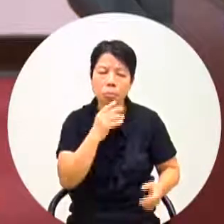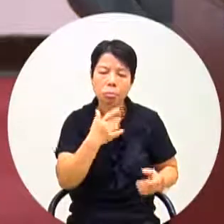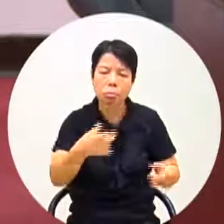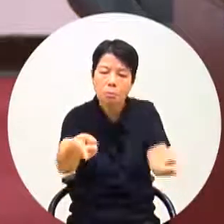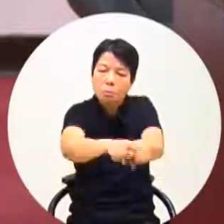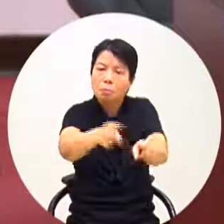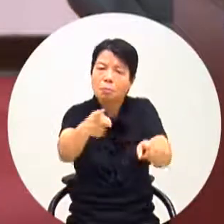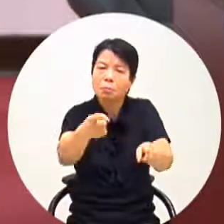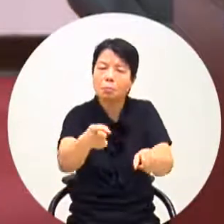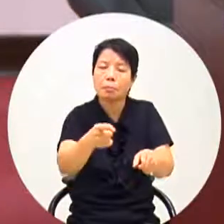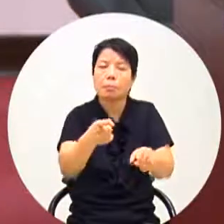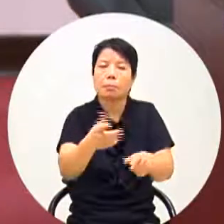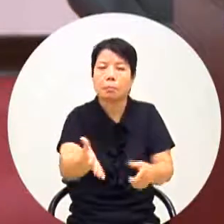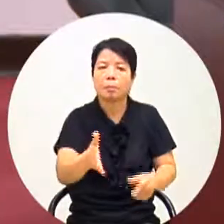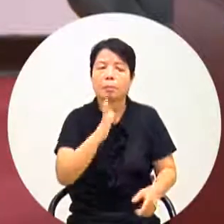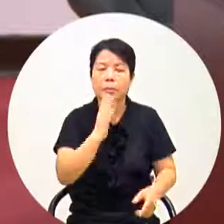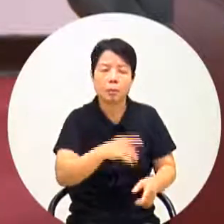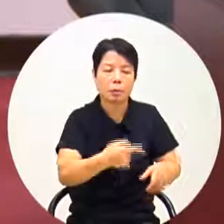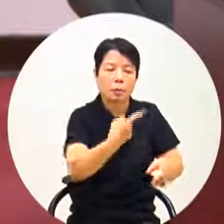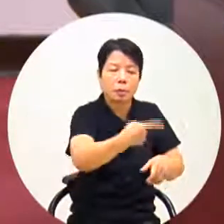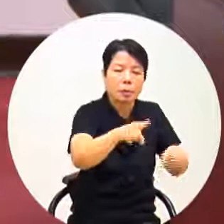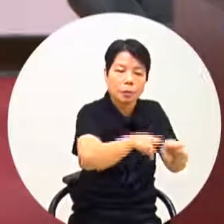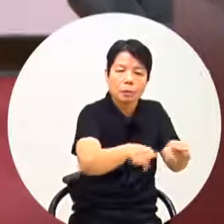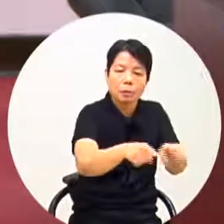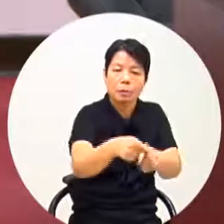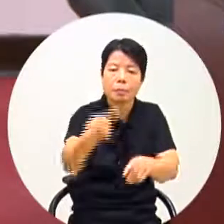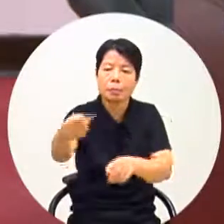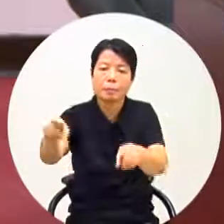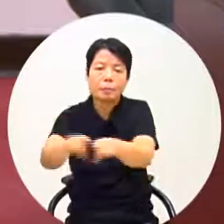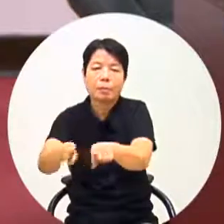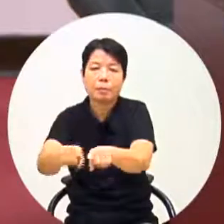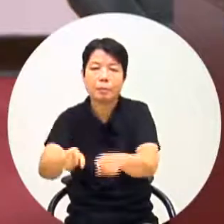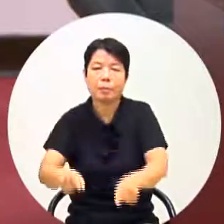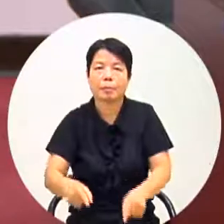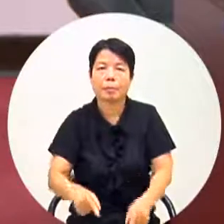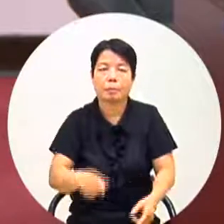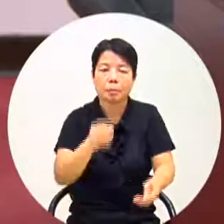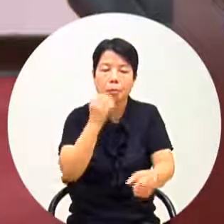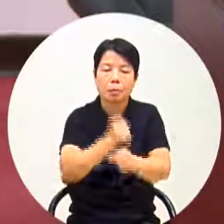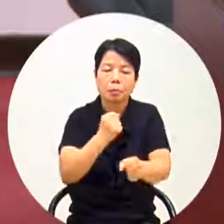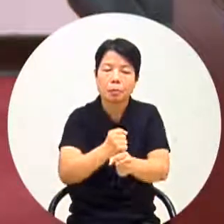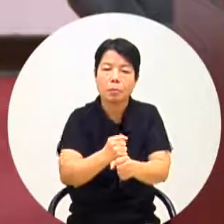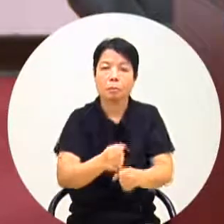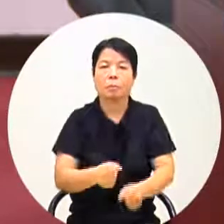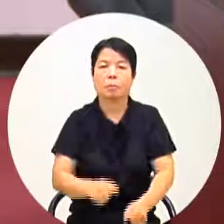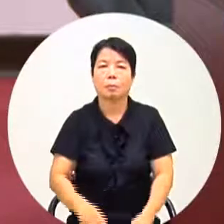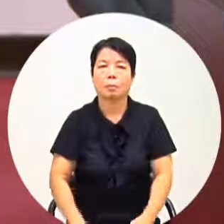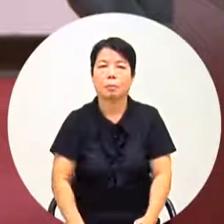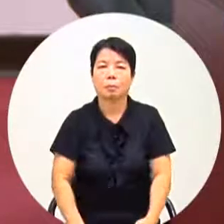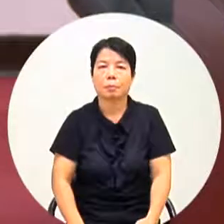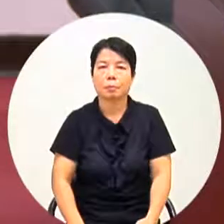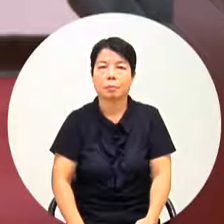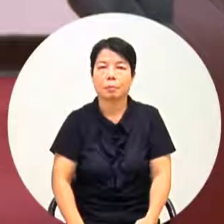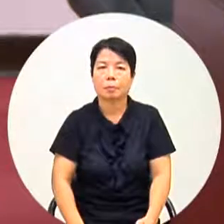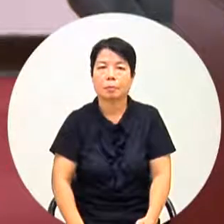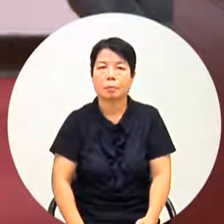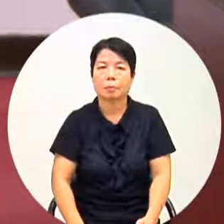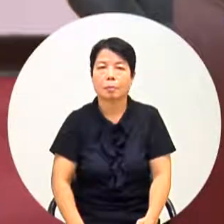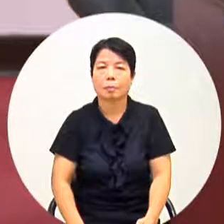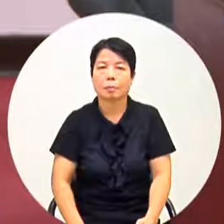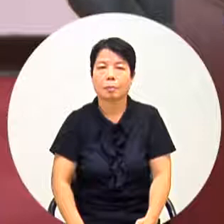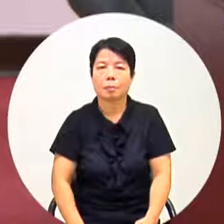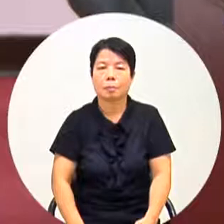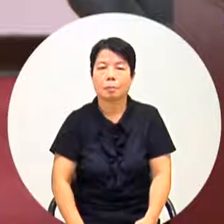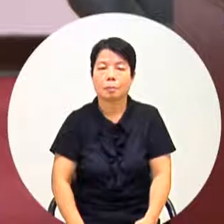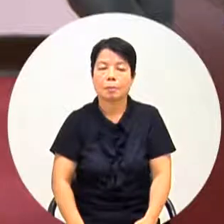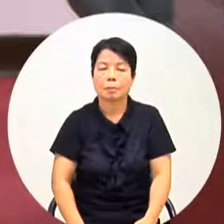是就他们的一坪去做同样的？一个